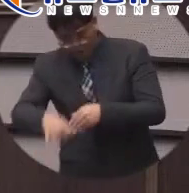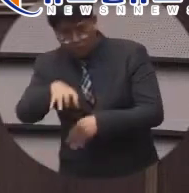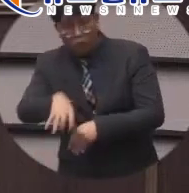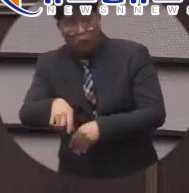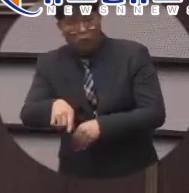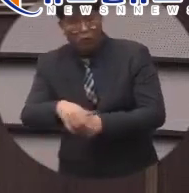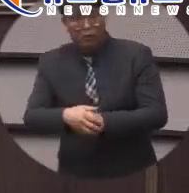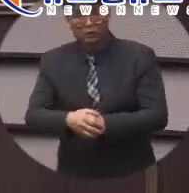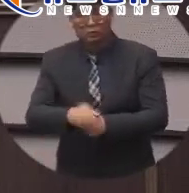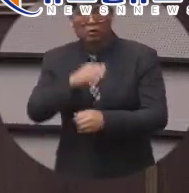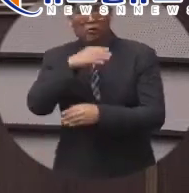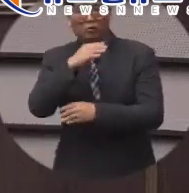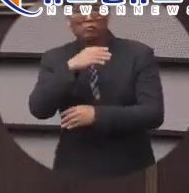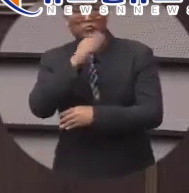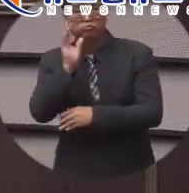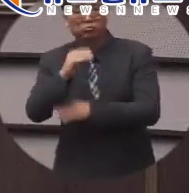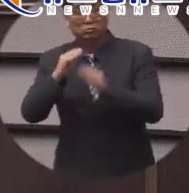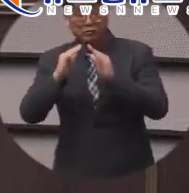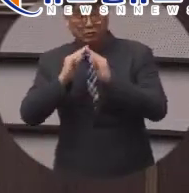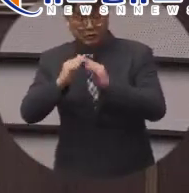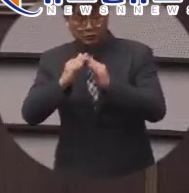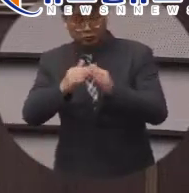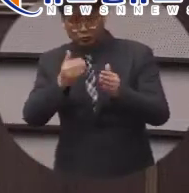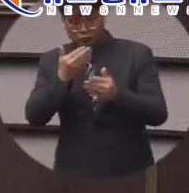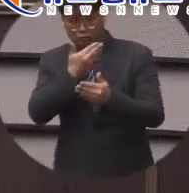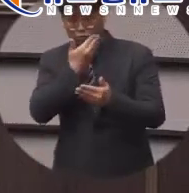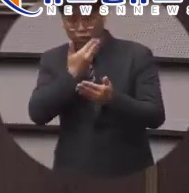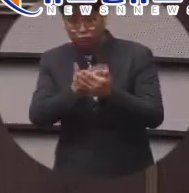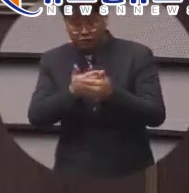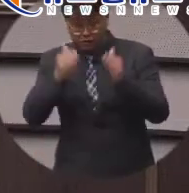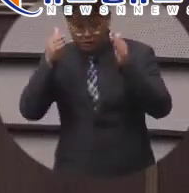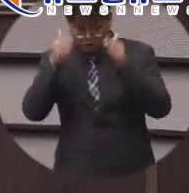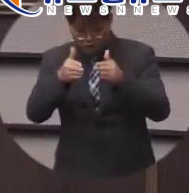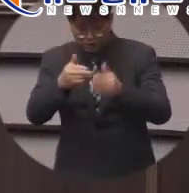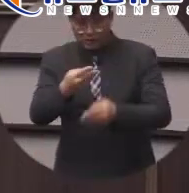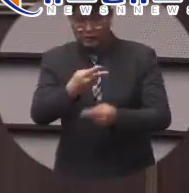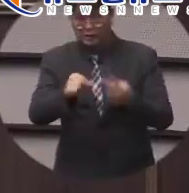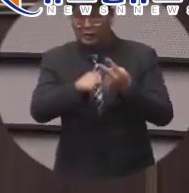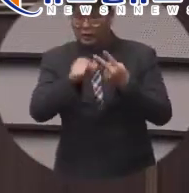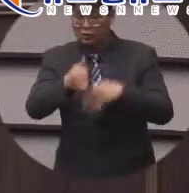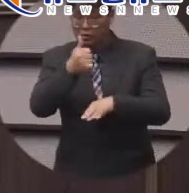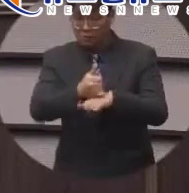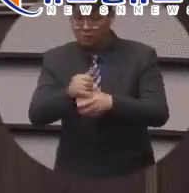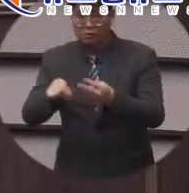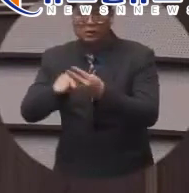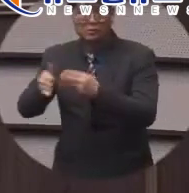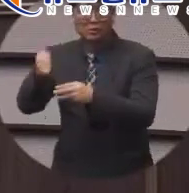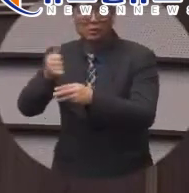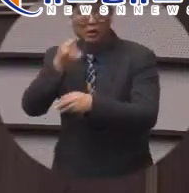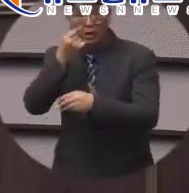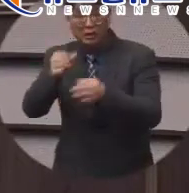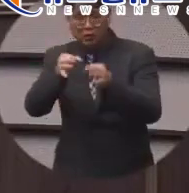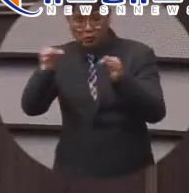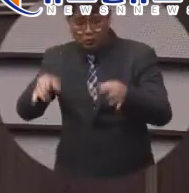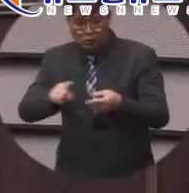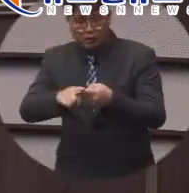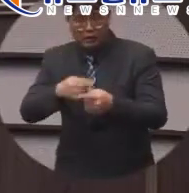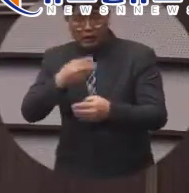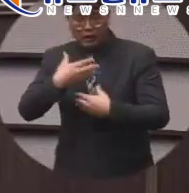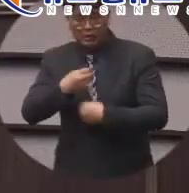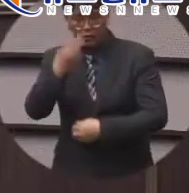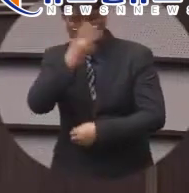사면, 노후주택 등을 대상으로 2월 15일부터 3월 30일까지 안전점검을 실시하도록 하였습니다.